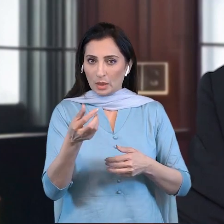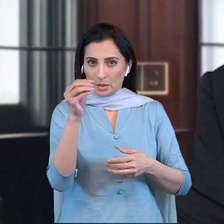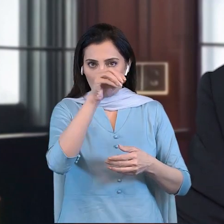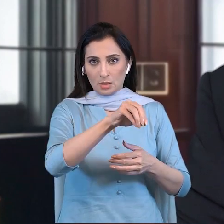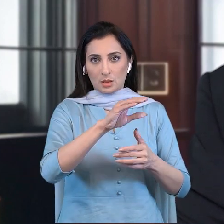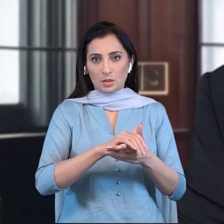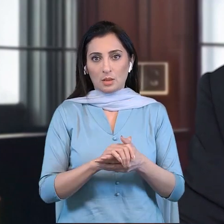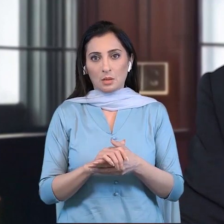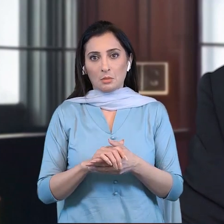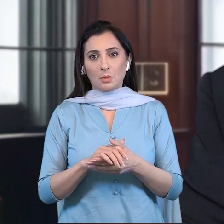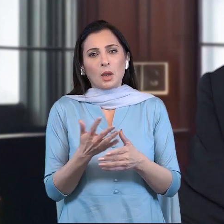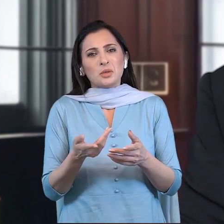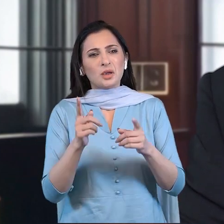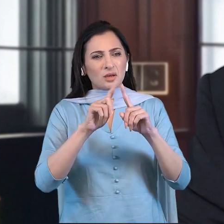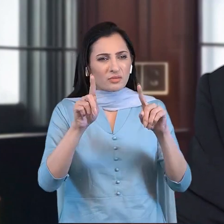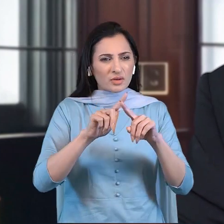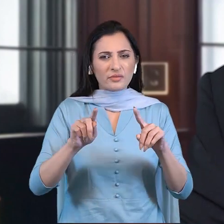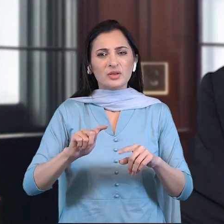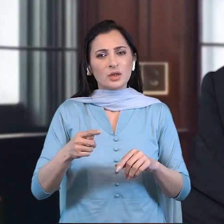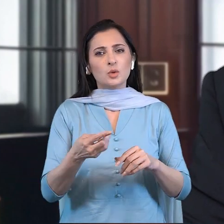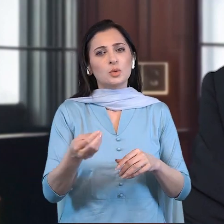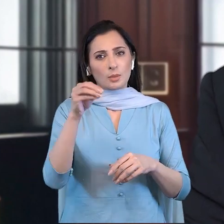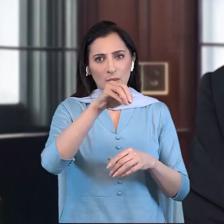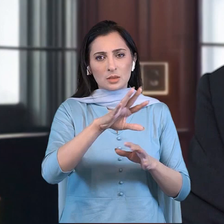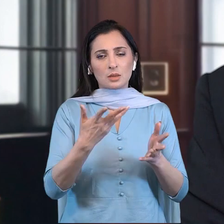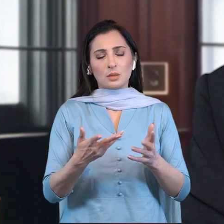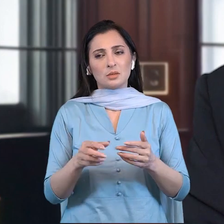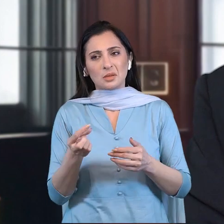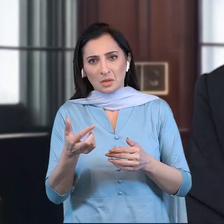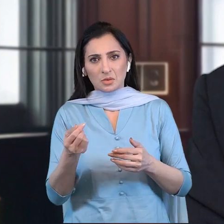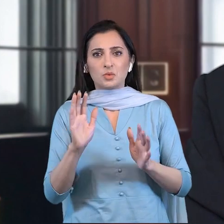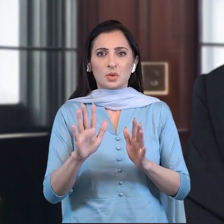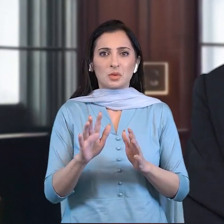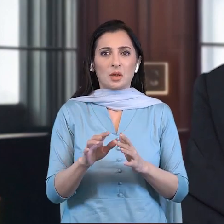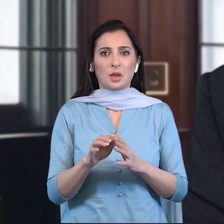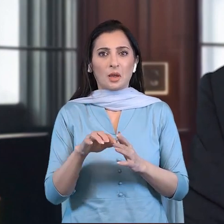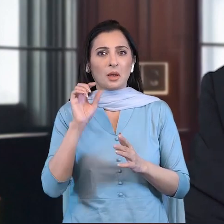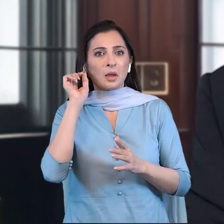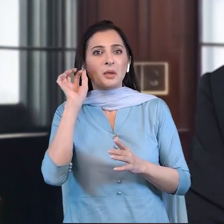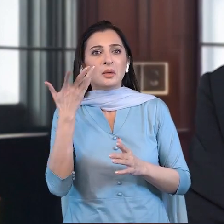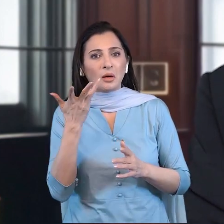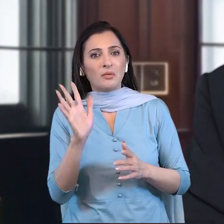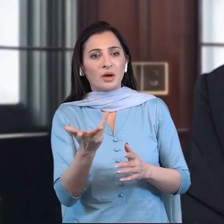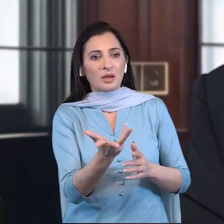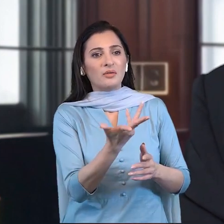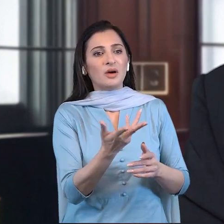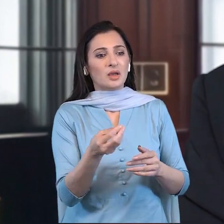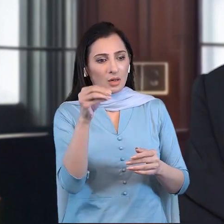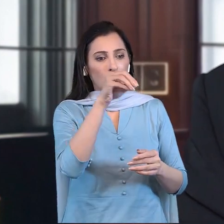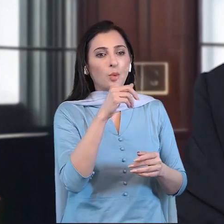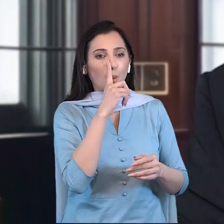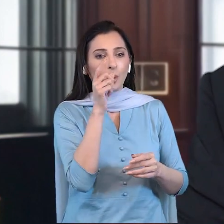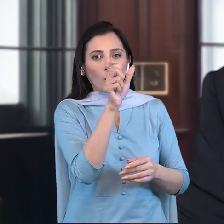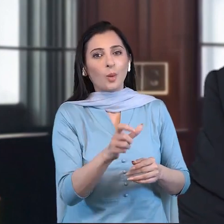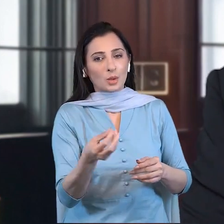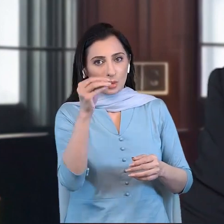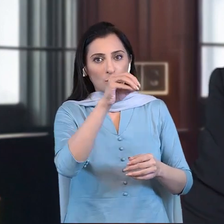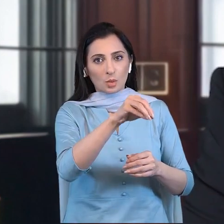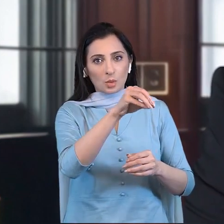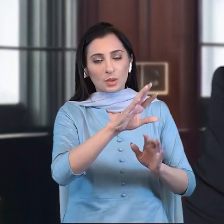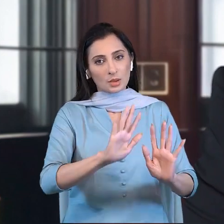بتانا ضرور چاہیے، اس میں ضرور مینشن ہونا چاہیے، وہ خالی کلوز نہیں رہنا